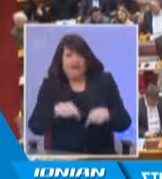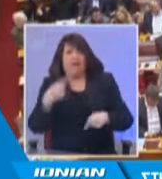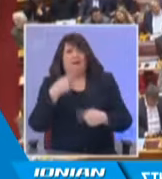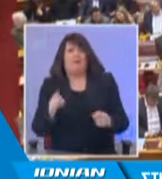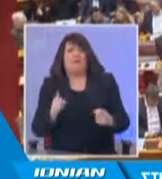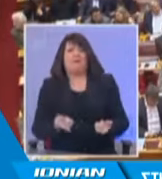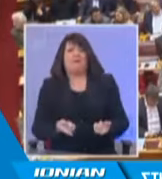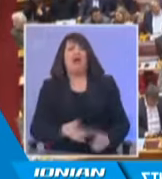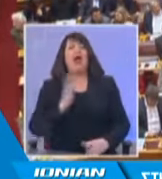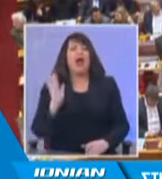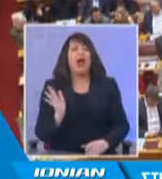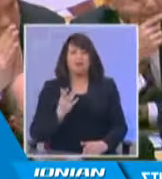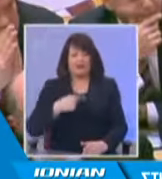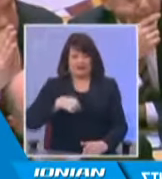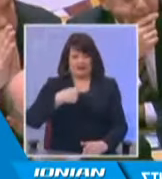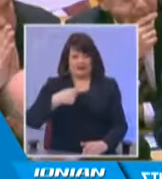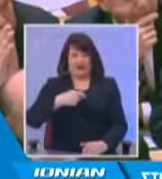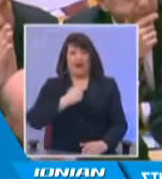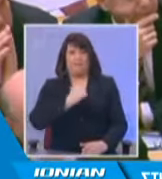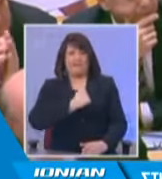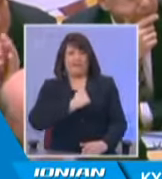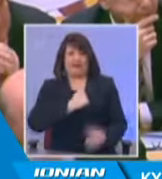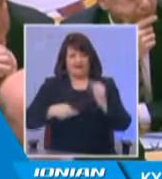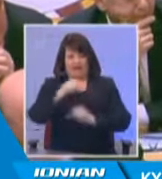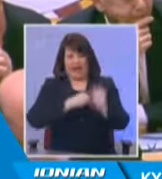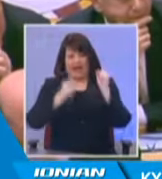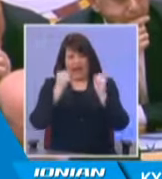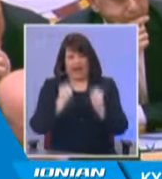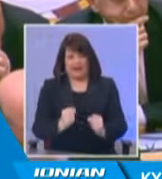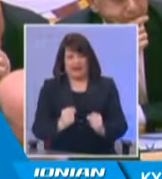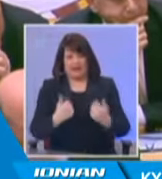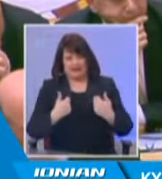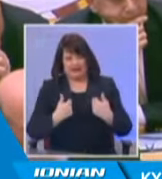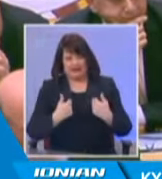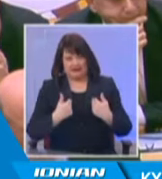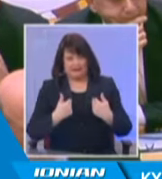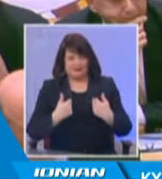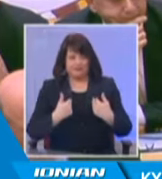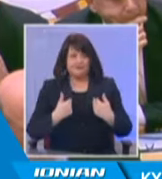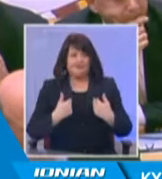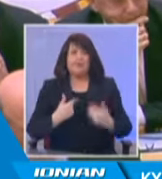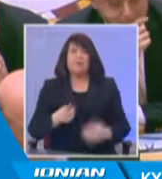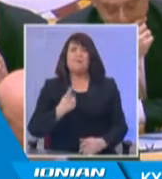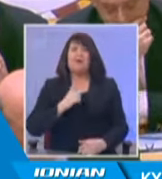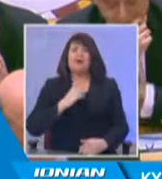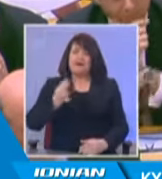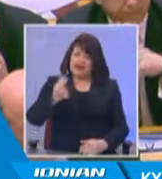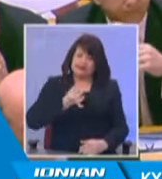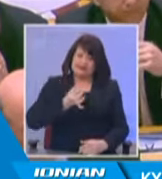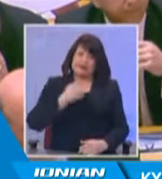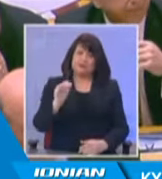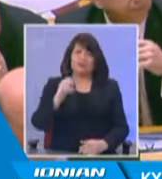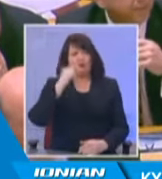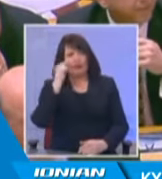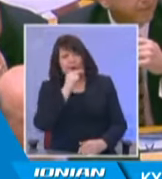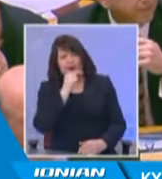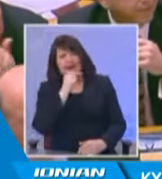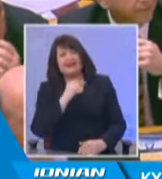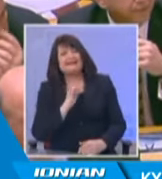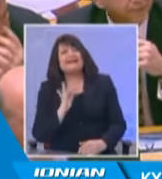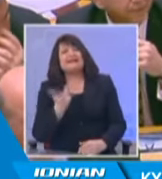της Ευρωπαϊκής Ένωσης. Θα περίμενα τουλάχιστον, κύριε Τσίπρα, να θυμηθείτε τι έλεγε